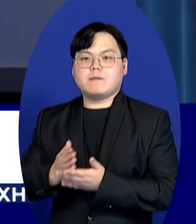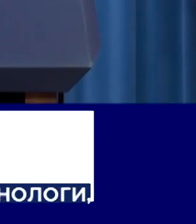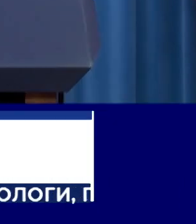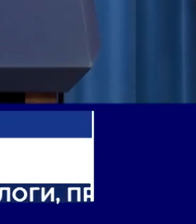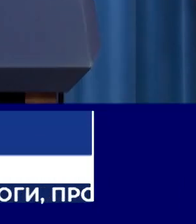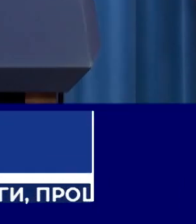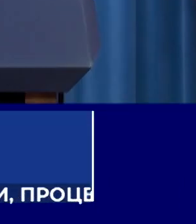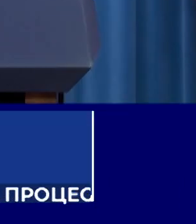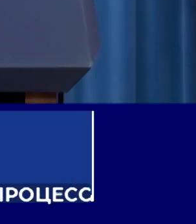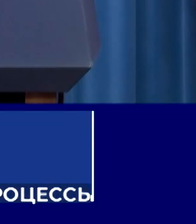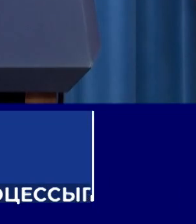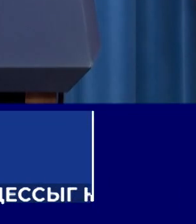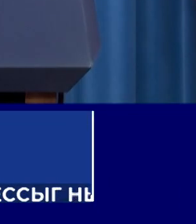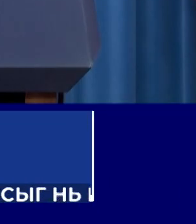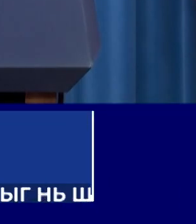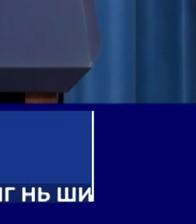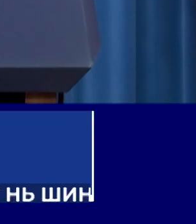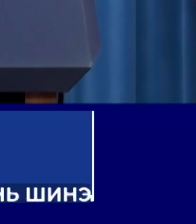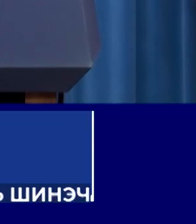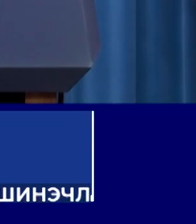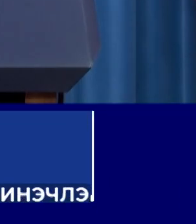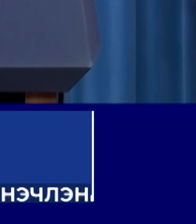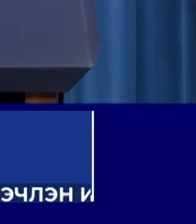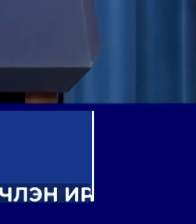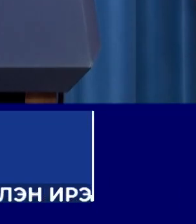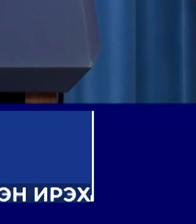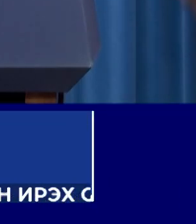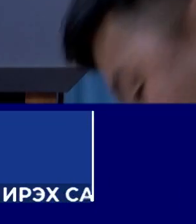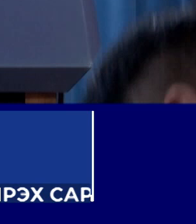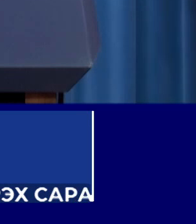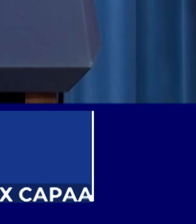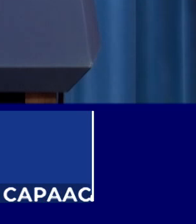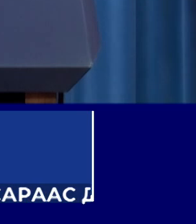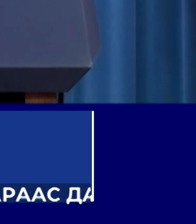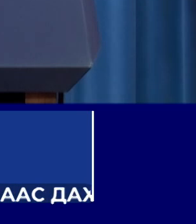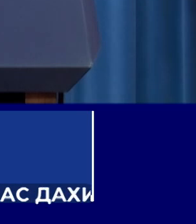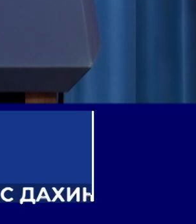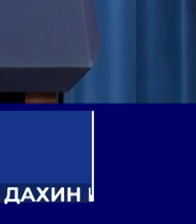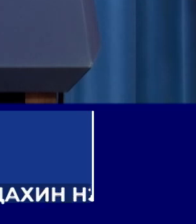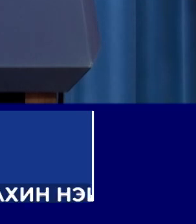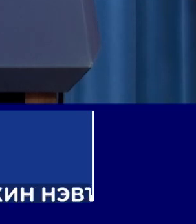суурилсан 6 чиглэлийг тэргүүлэх чиглэлээр тодорхойлсон. Энэхүү 6 чиглэл нь кинодуу